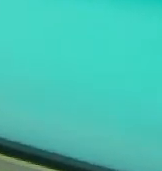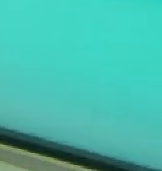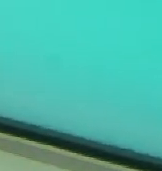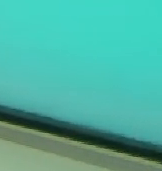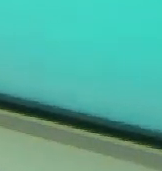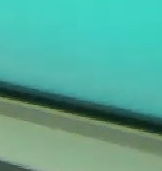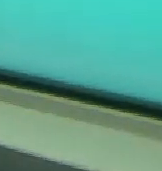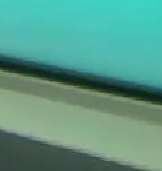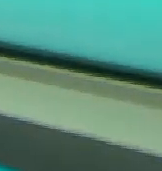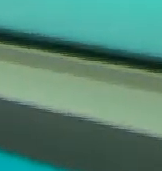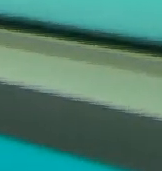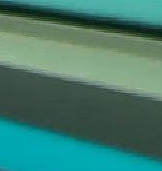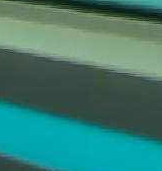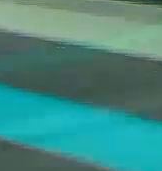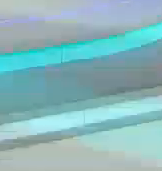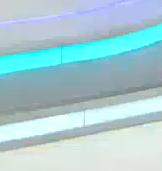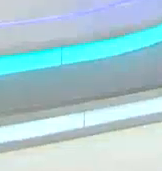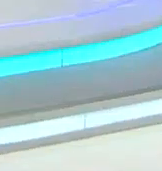Magandang hapon po.